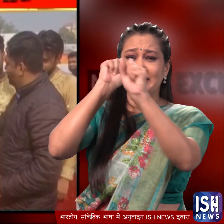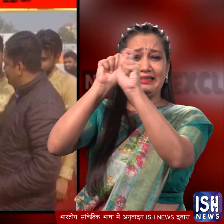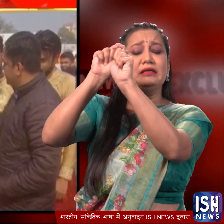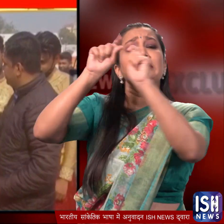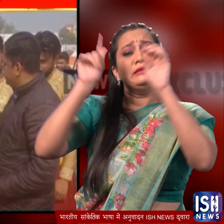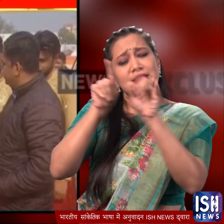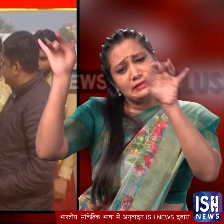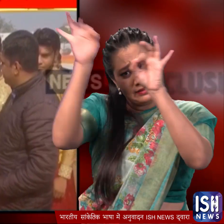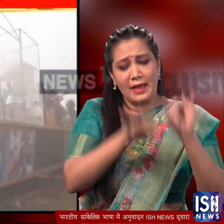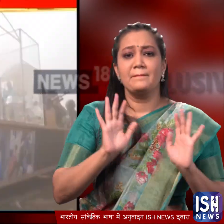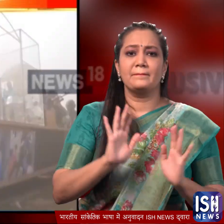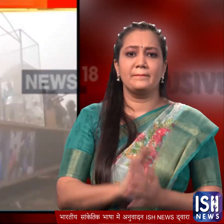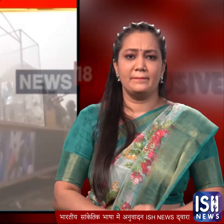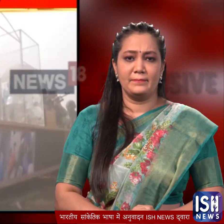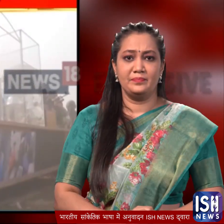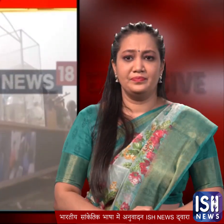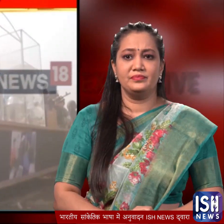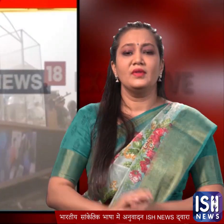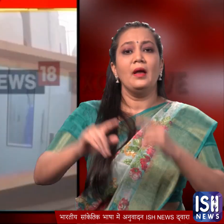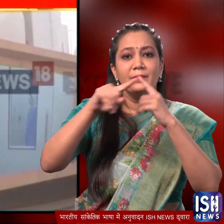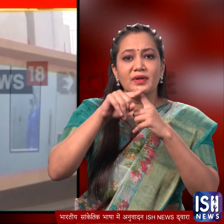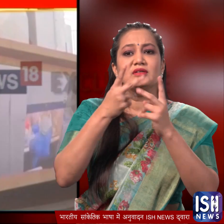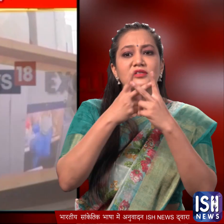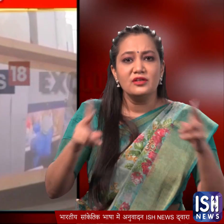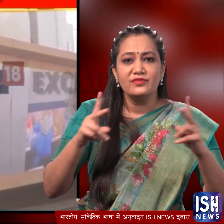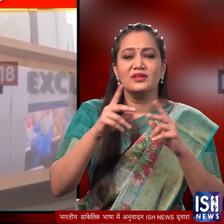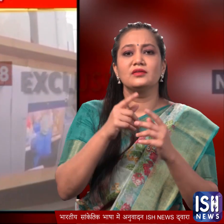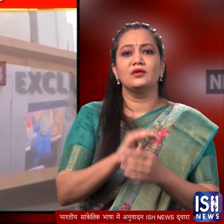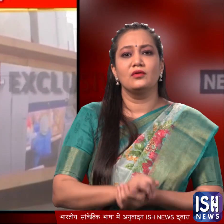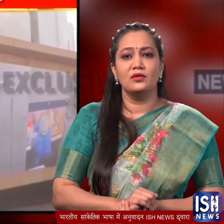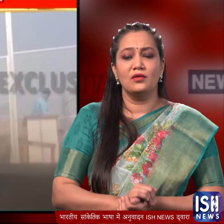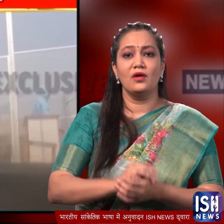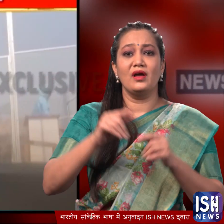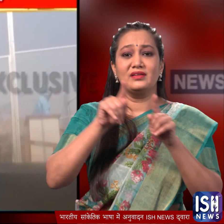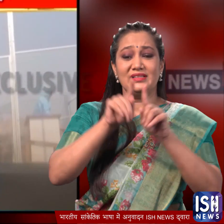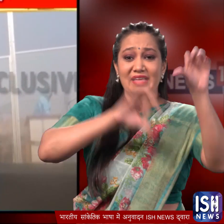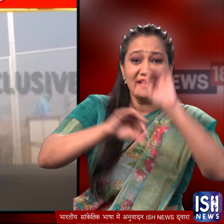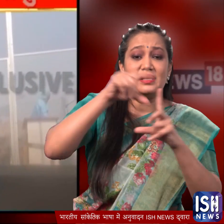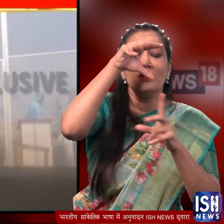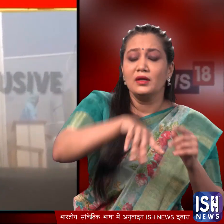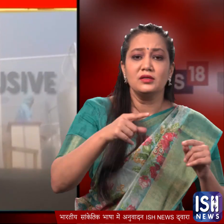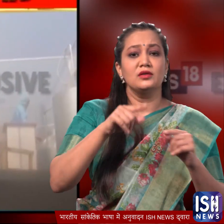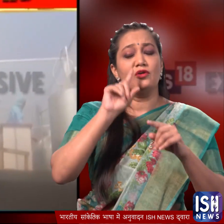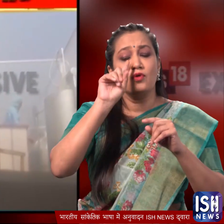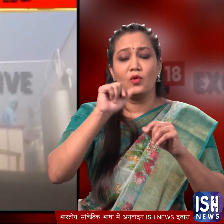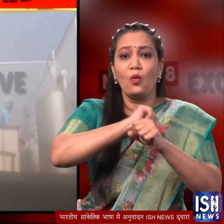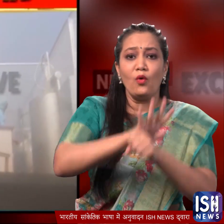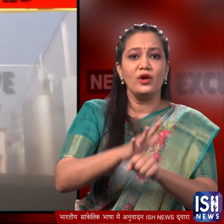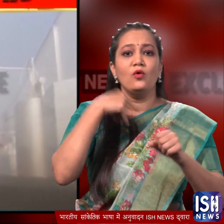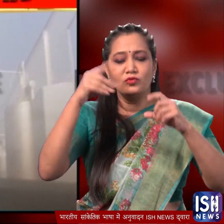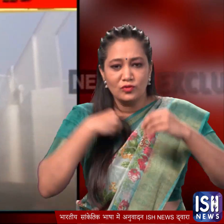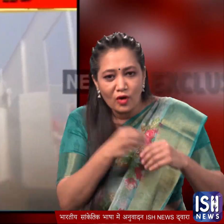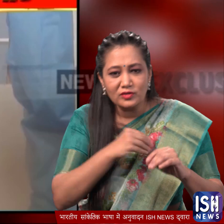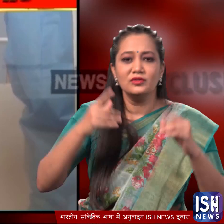हम राजपथ पे दिखा रहे हैं। यूपी की झांकी के अलावा विज्ञान एवं प्रौद्योगिकी मंत्रालय की कोरोना योद्धाओं वाली झांकी भी पहली बार परेड का